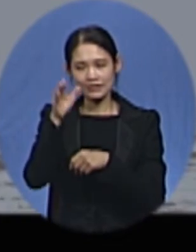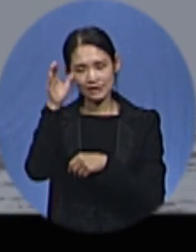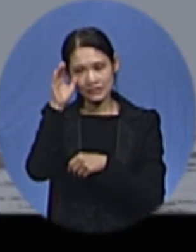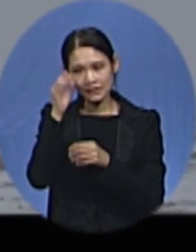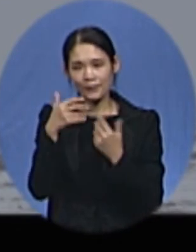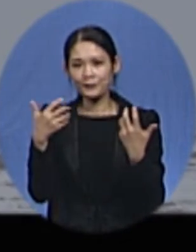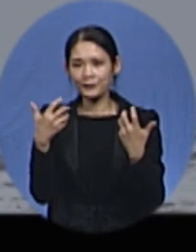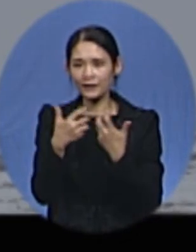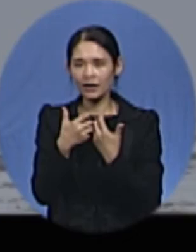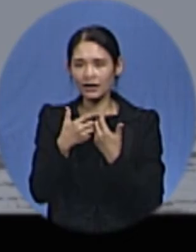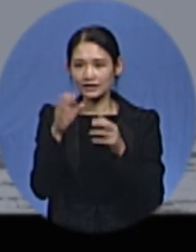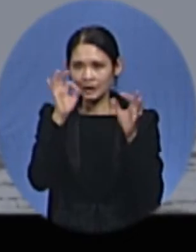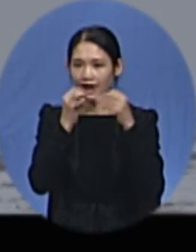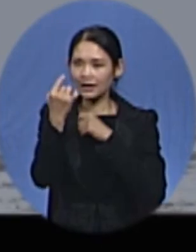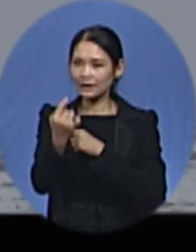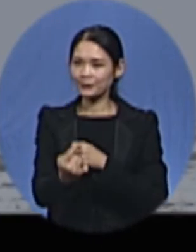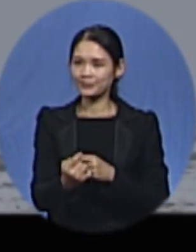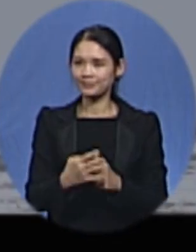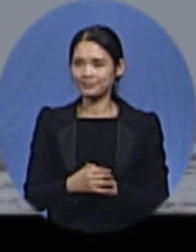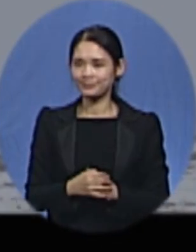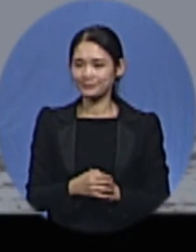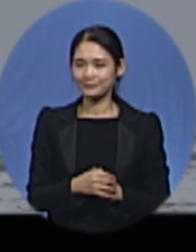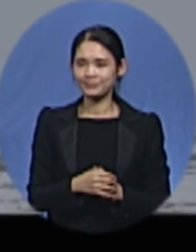속에 관객들을 찾아옵니다.